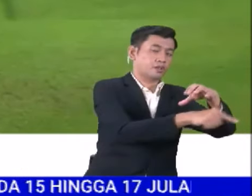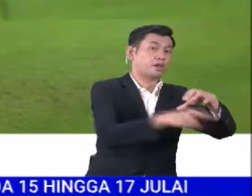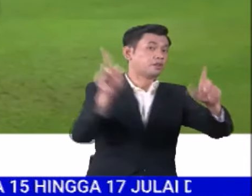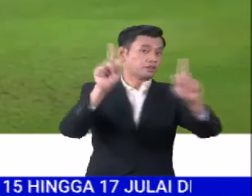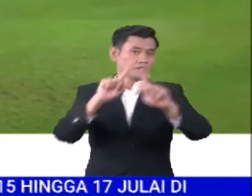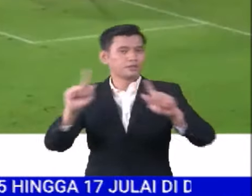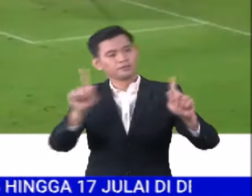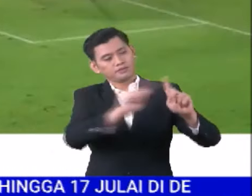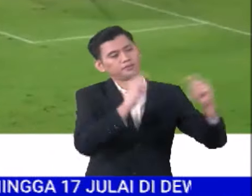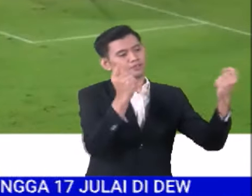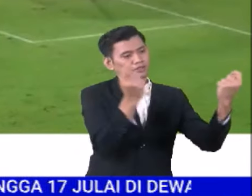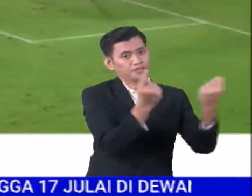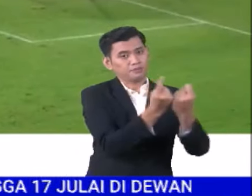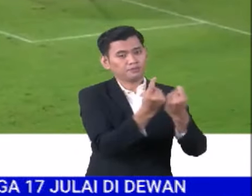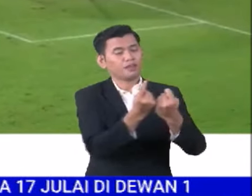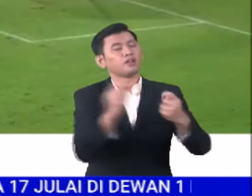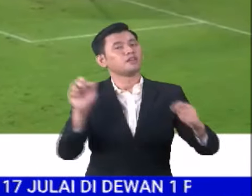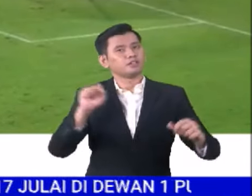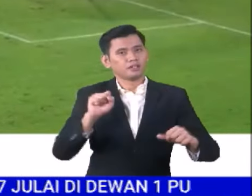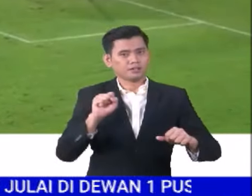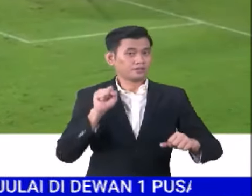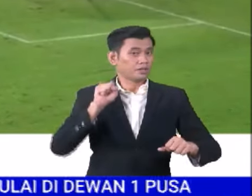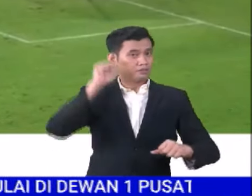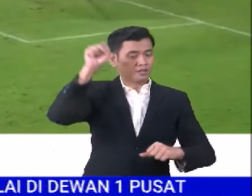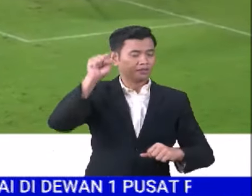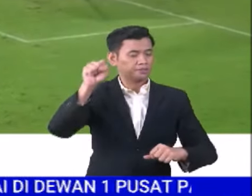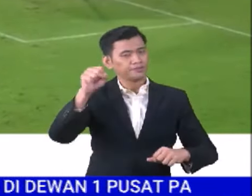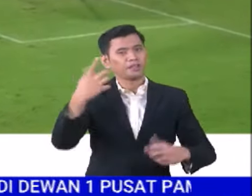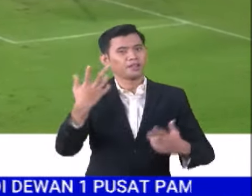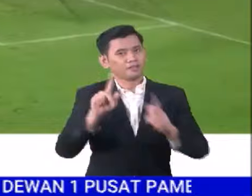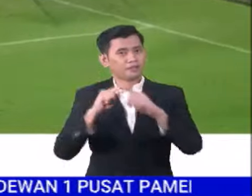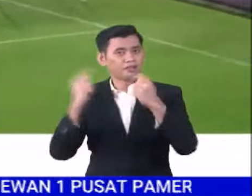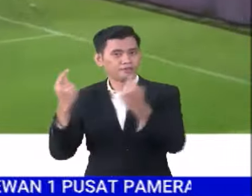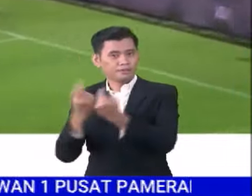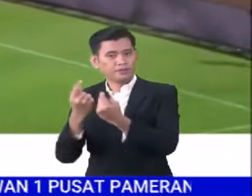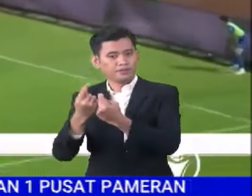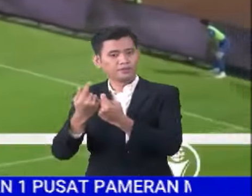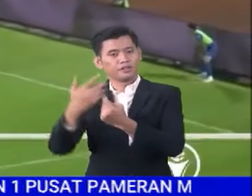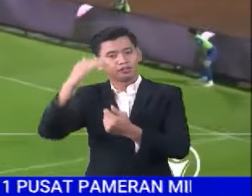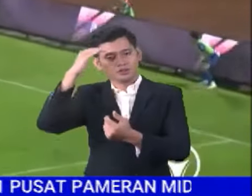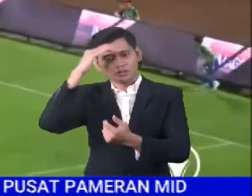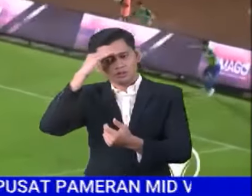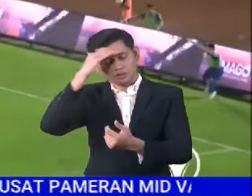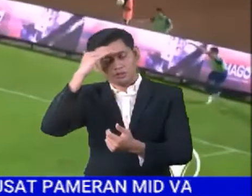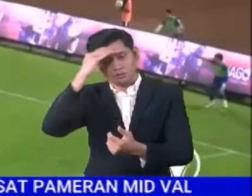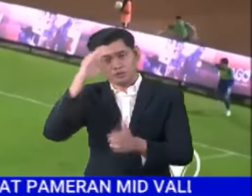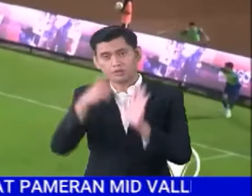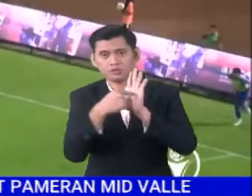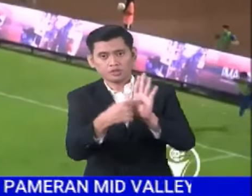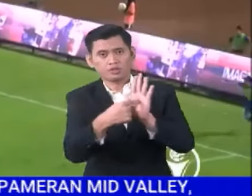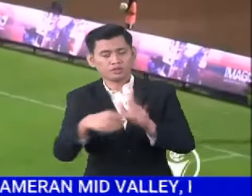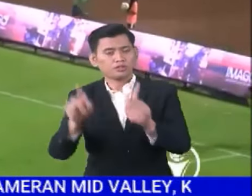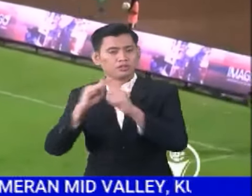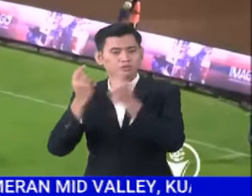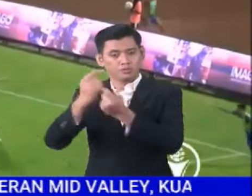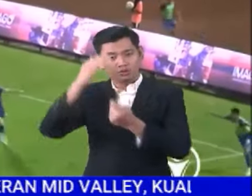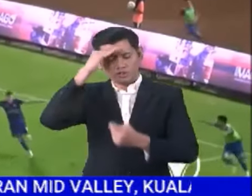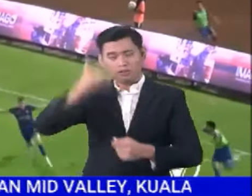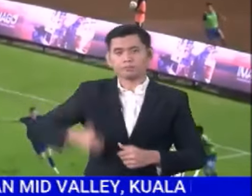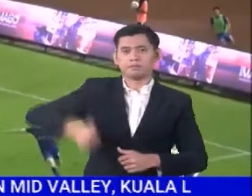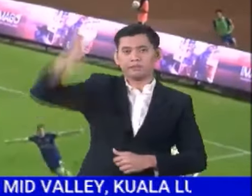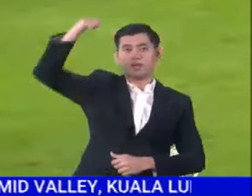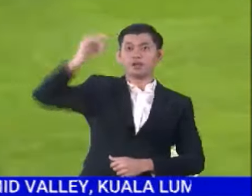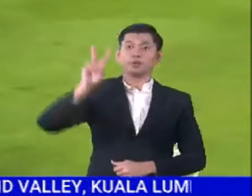sama FC apabila bola gagal disampaikan ke jago Khairul Fahmi Che Mat sekaligus jika jdv pulang dengan kemenangan